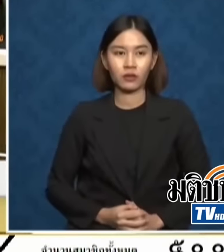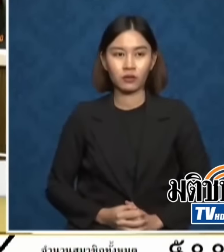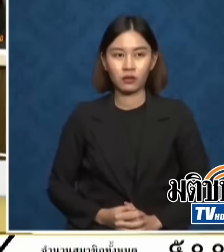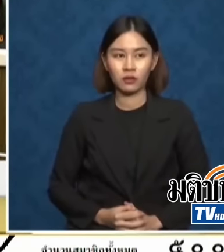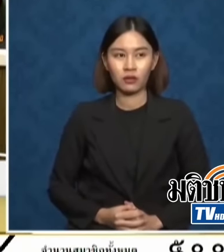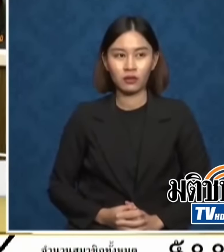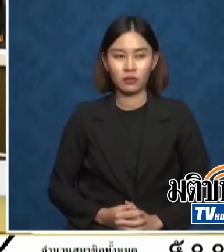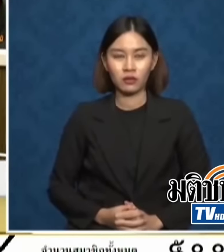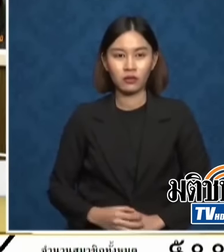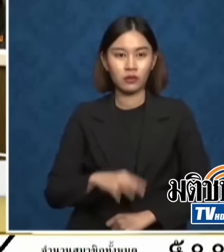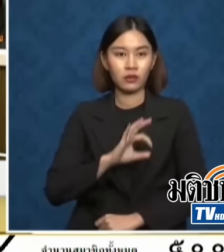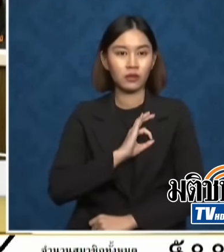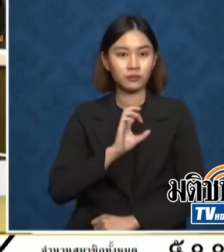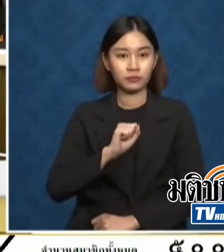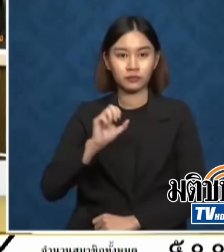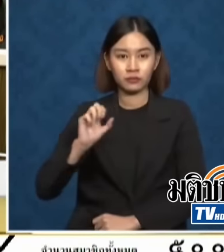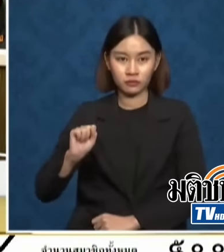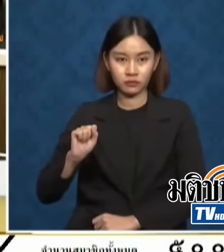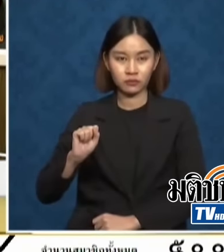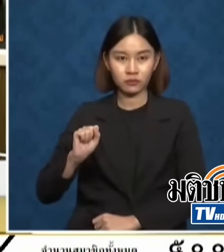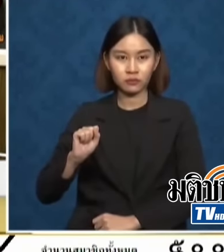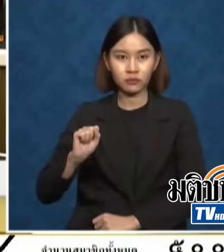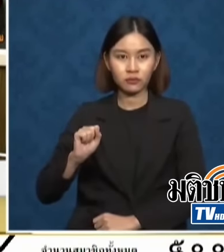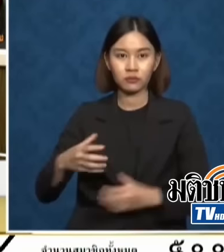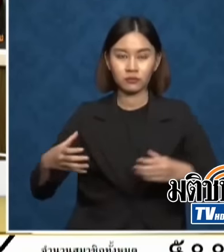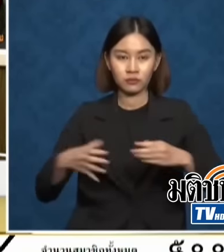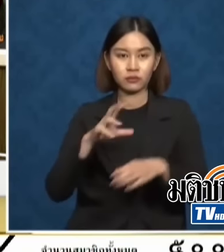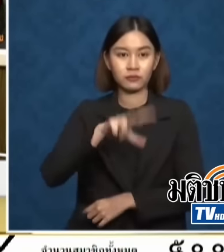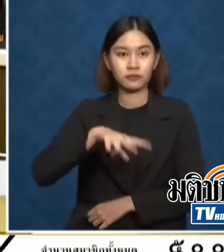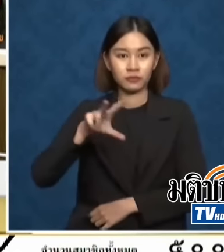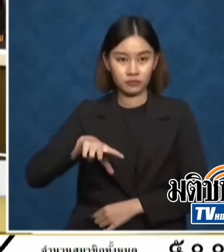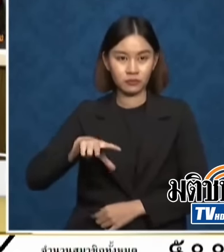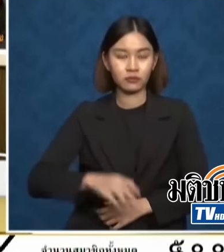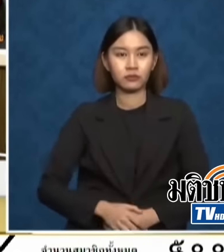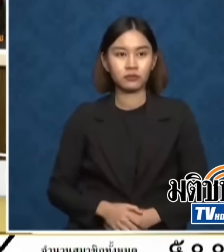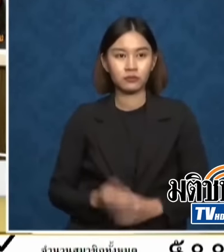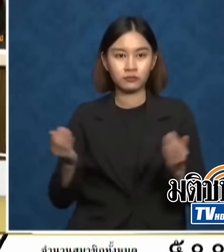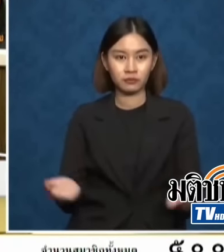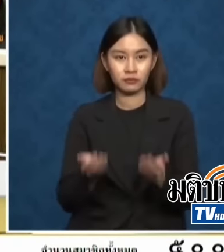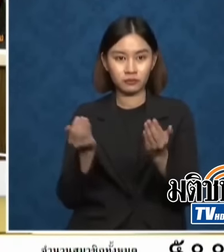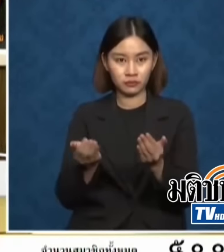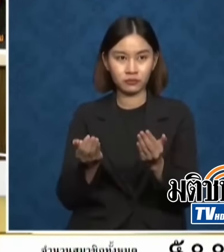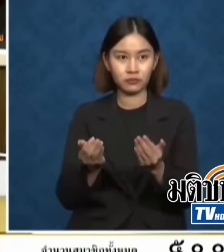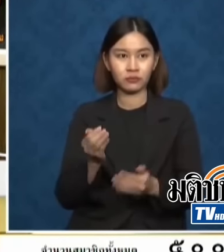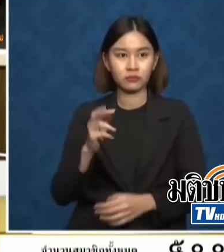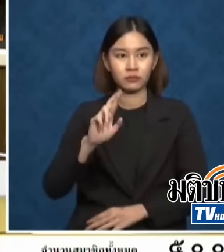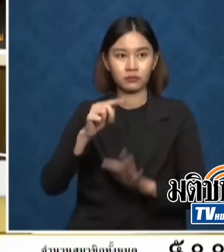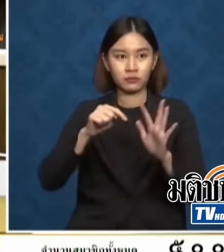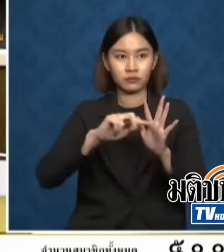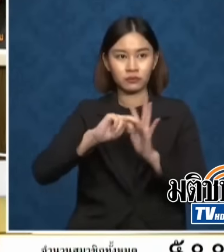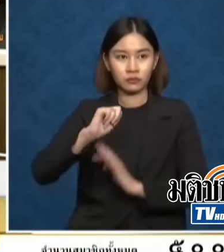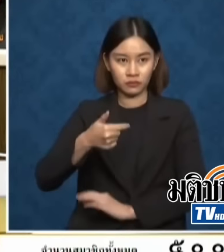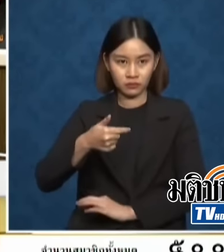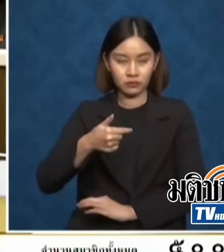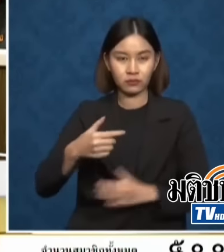ามของสมาชิกสภาผู้แทนราษฎรพรรคเพื่อไทยจึงขอสนับสนุนร่าง